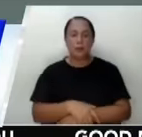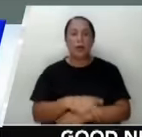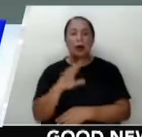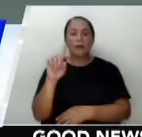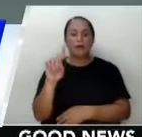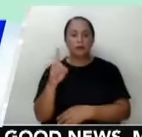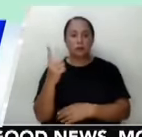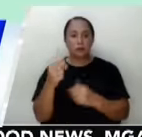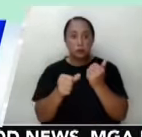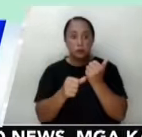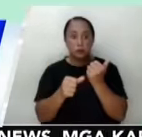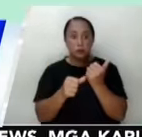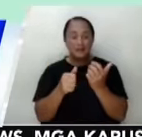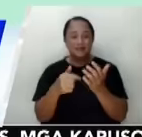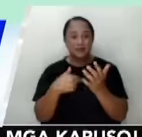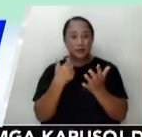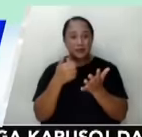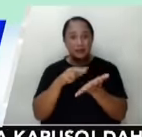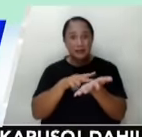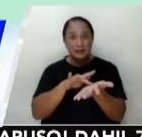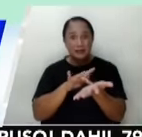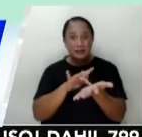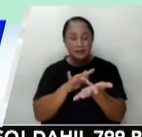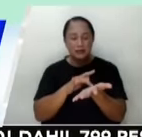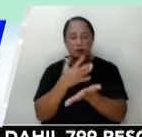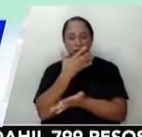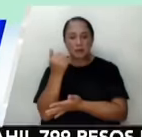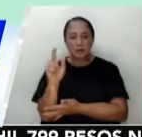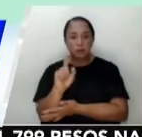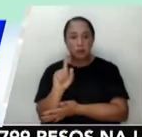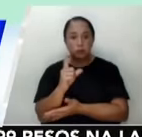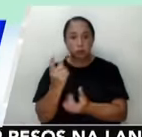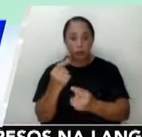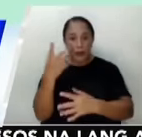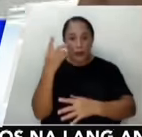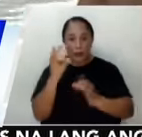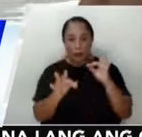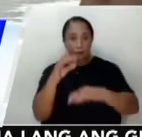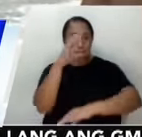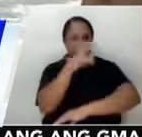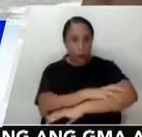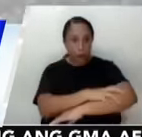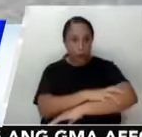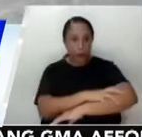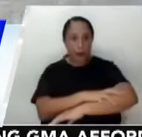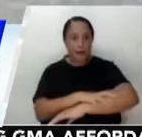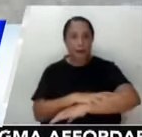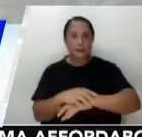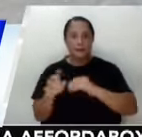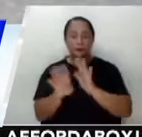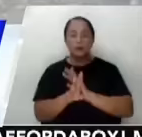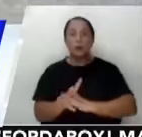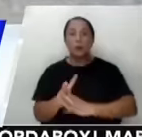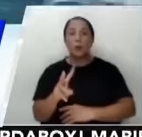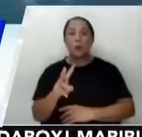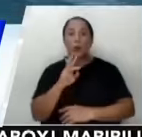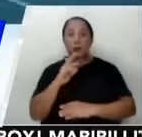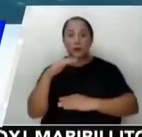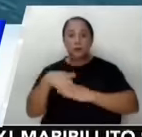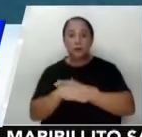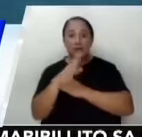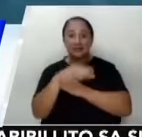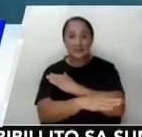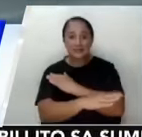gawin. Ngayon, ang pinakamainam pa rin ay yung seawater. Okay,